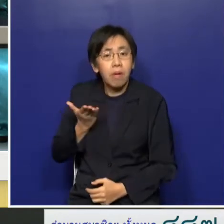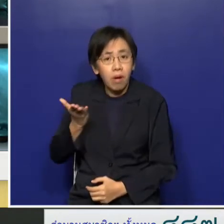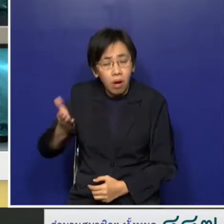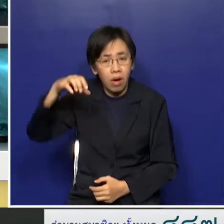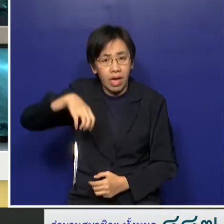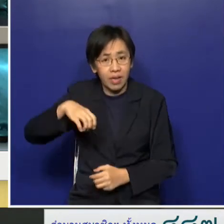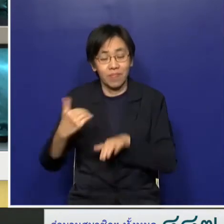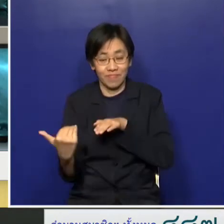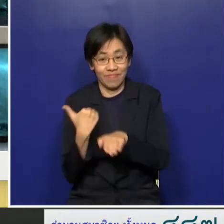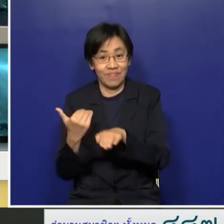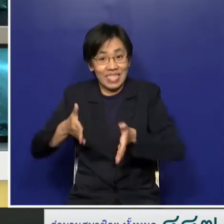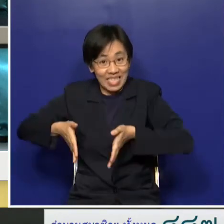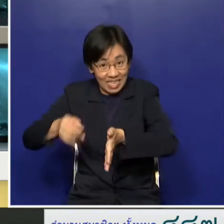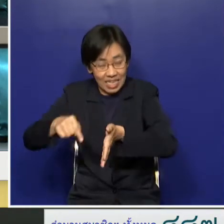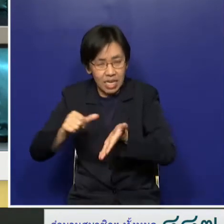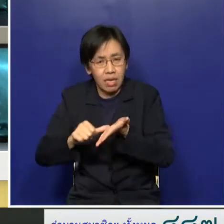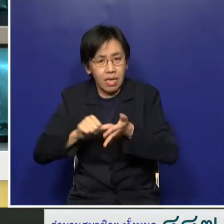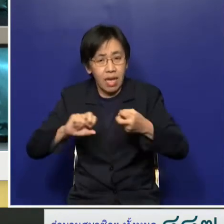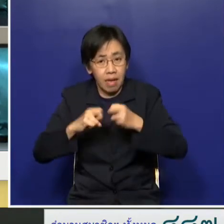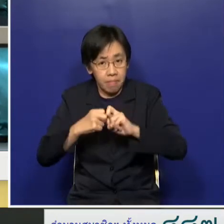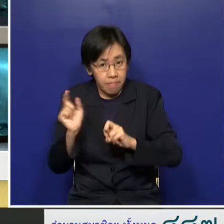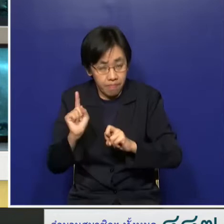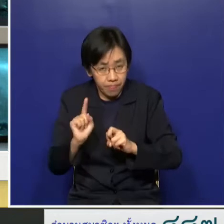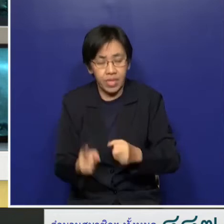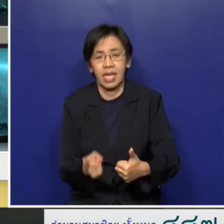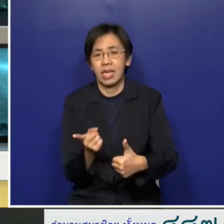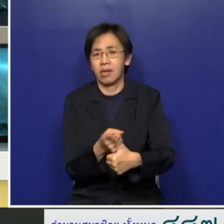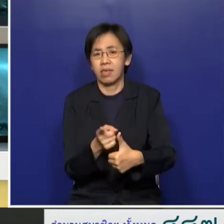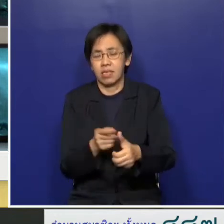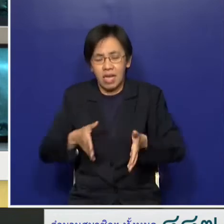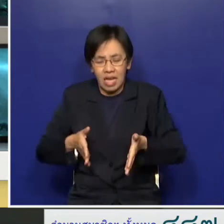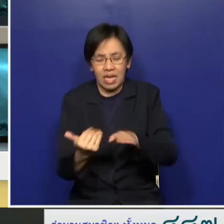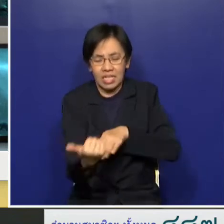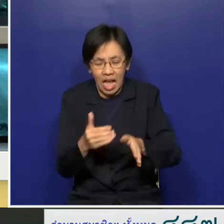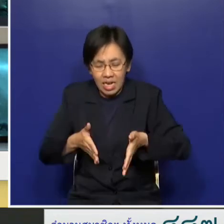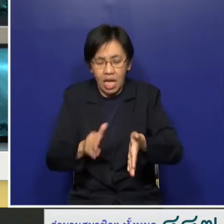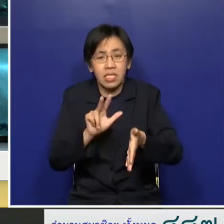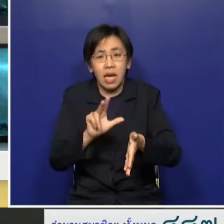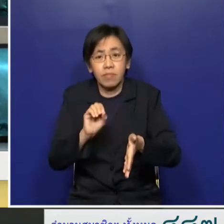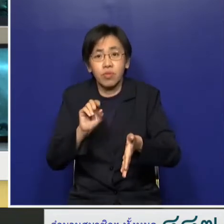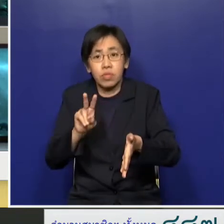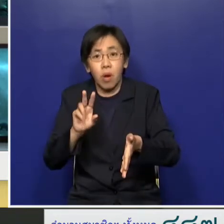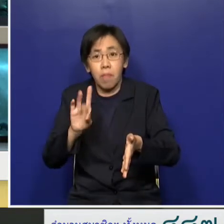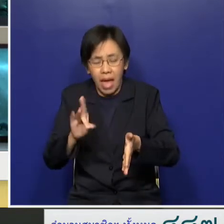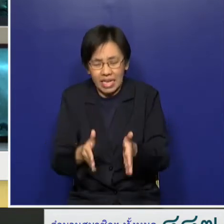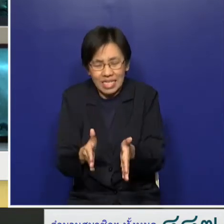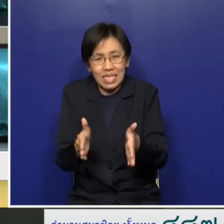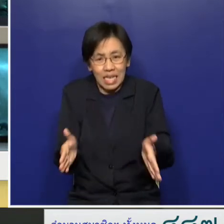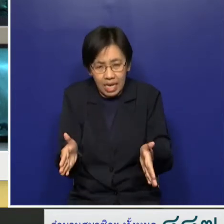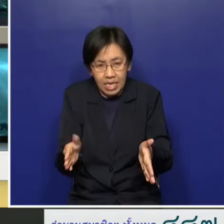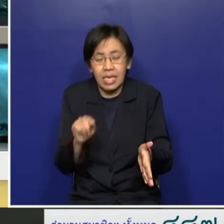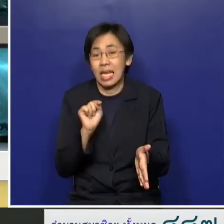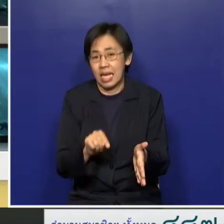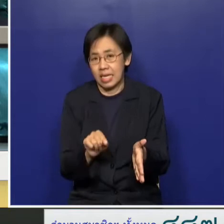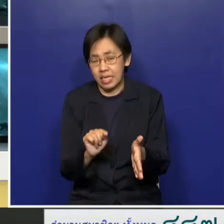ขดังนี้ครับ1ขอให้ขยายและปรับปรุงเส้นทาง3028บริเวณบ้านมะกอกงามบ้านโคก